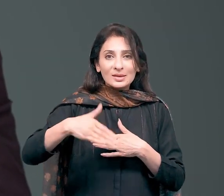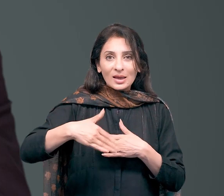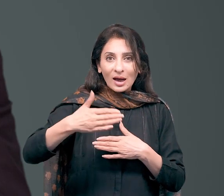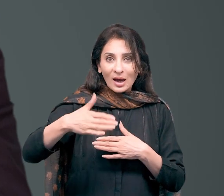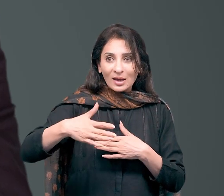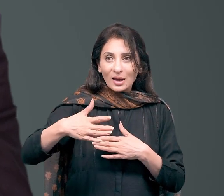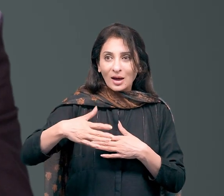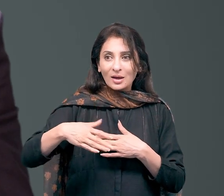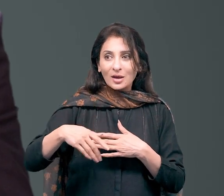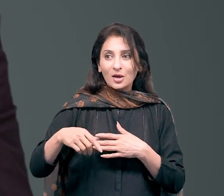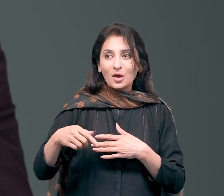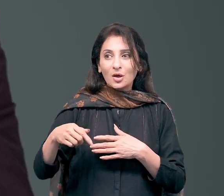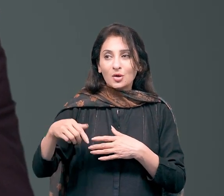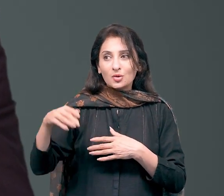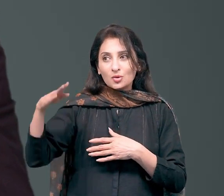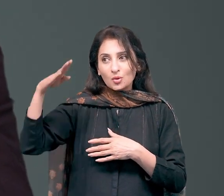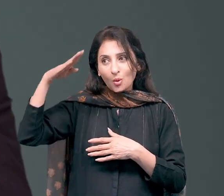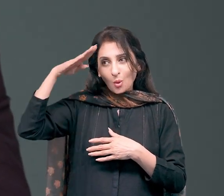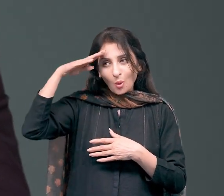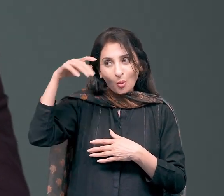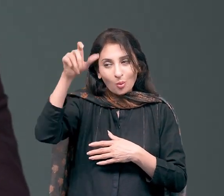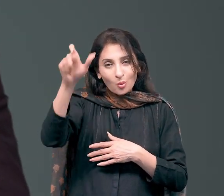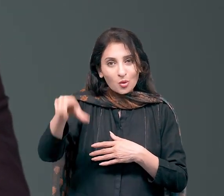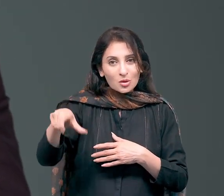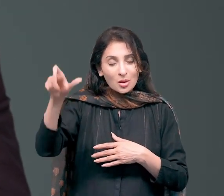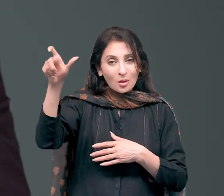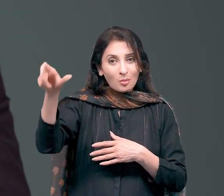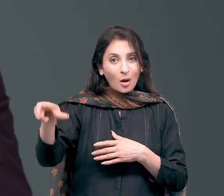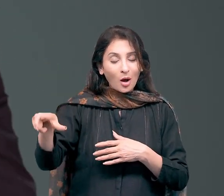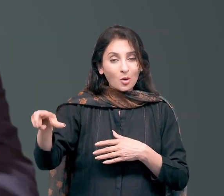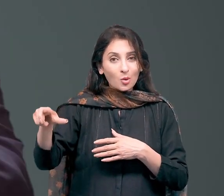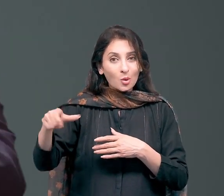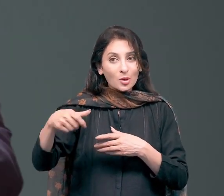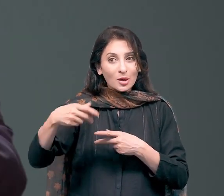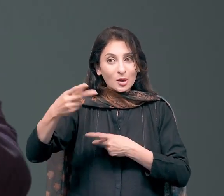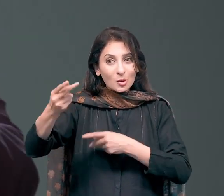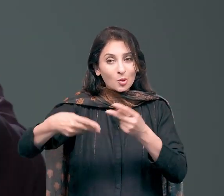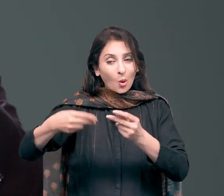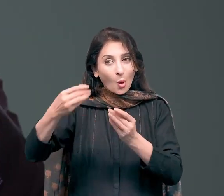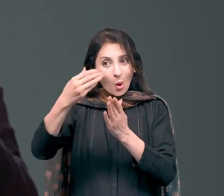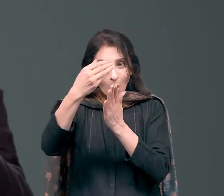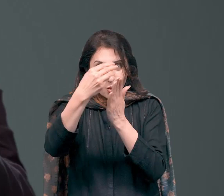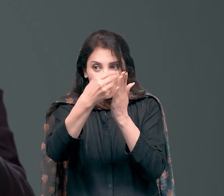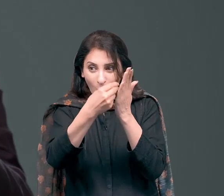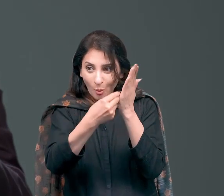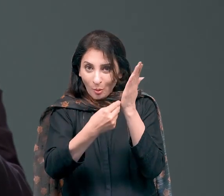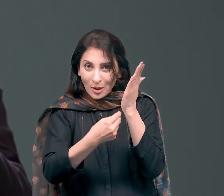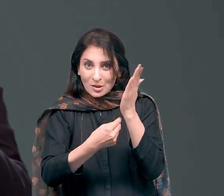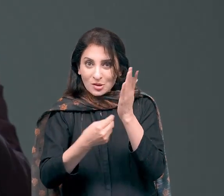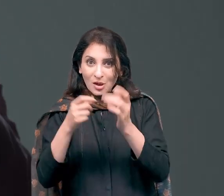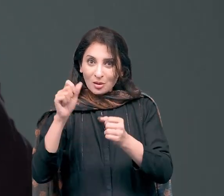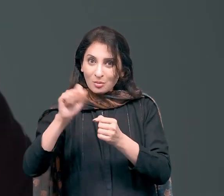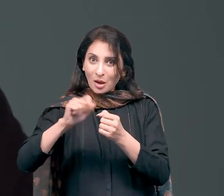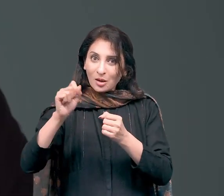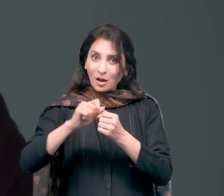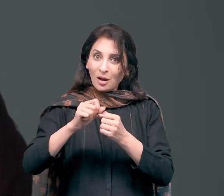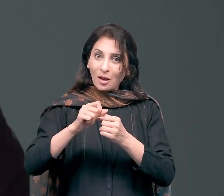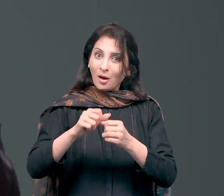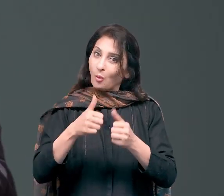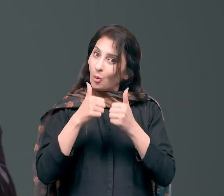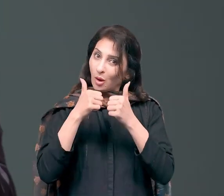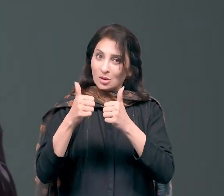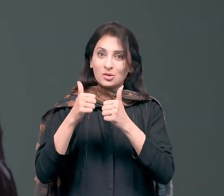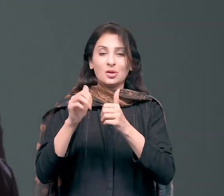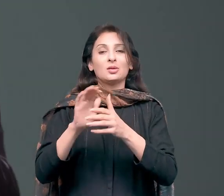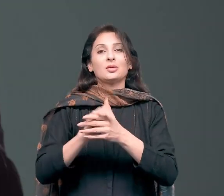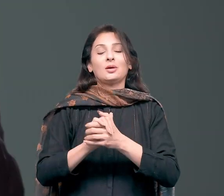کہتے پور مینز بجٹ. پور مینز بجٹ جو بنایا وہ عام آدمی کو فائدہ پہنچانے کے لیے، اور جو